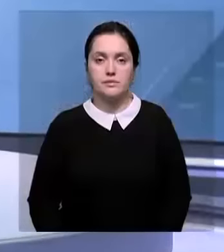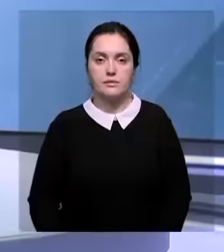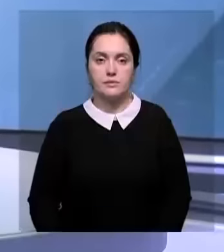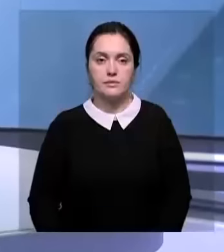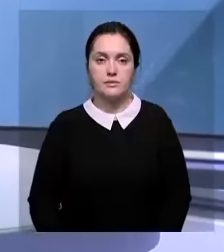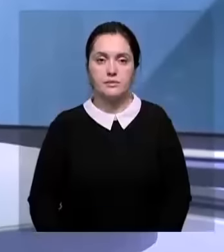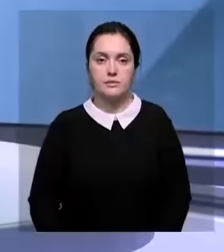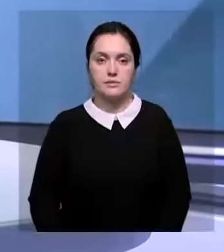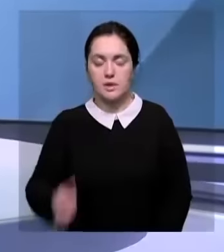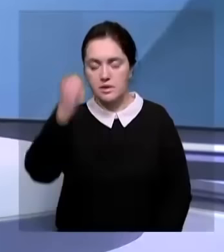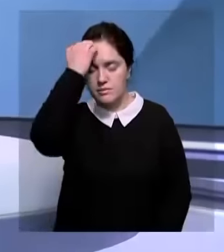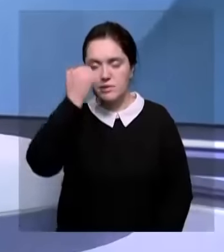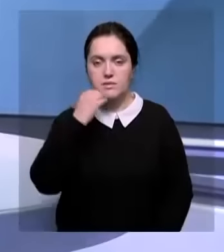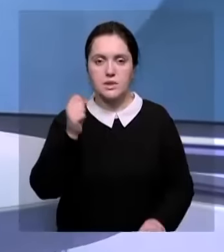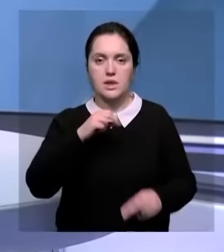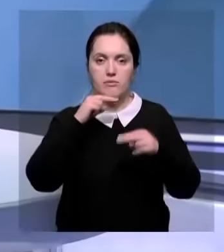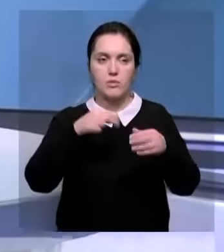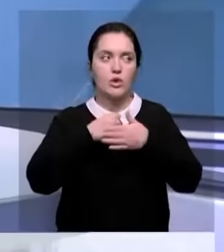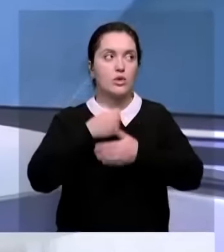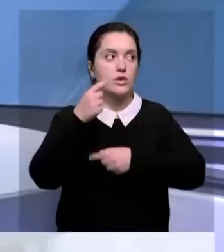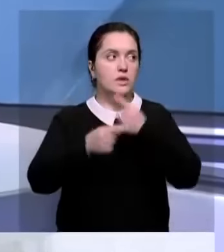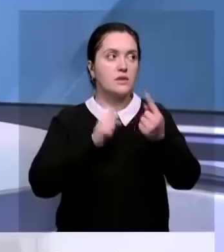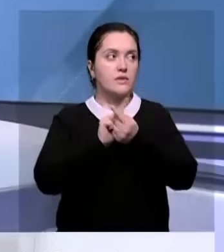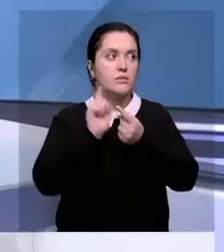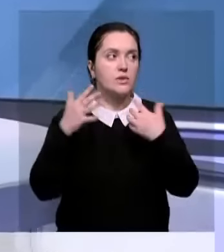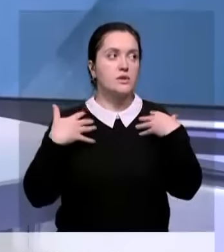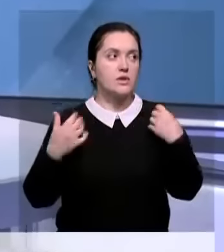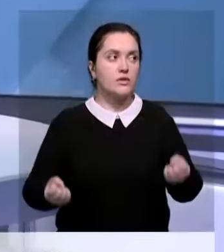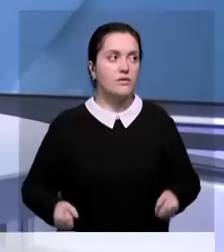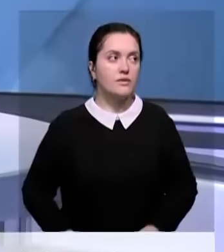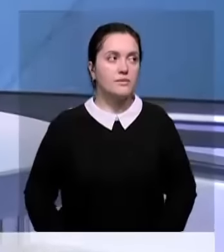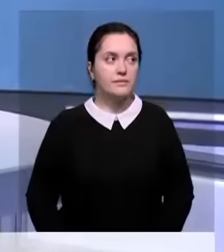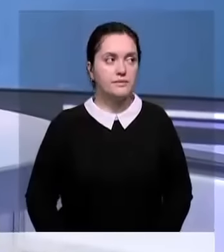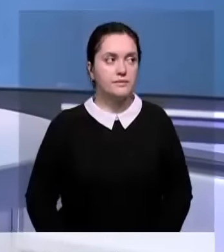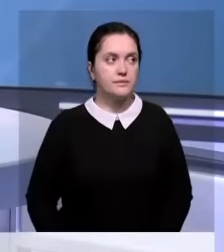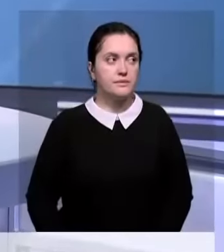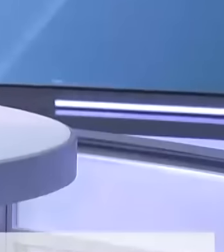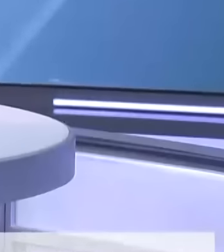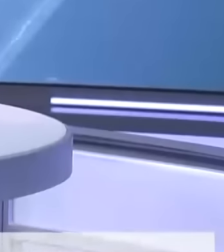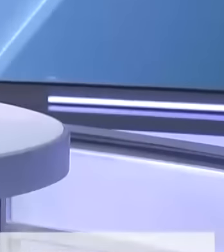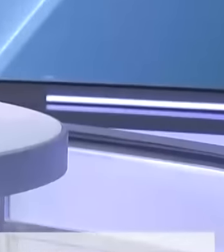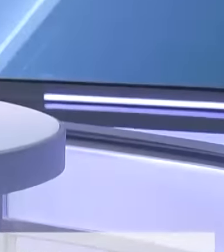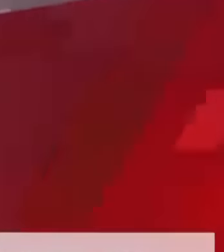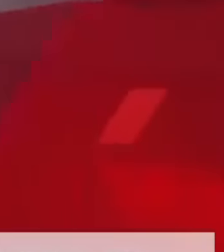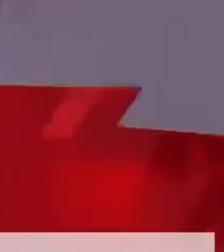На этом наш выпуск завершен. Спасибо, что были с нами. Всего доброго.